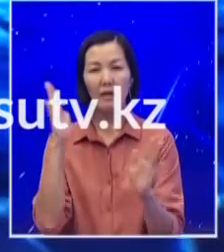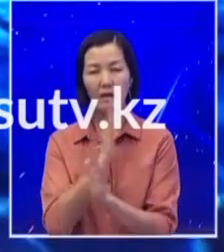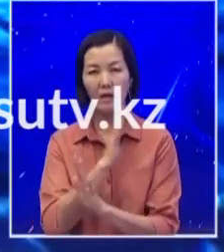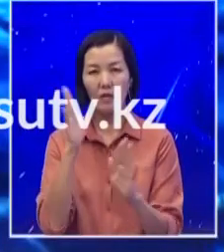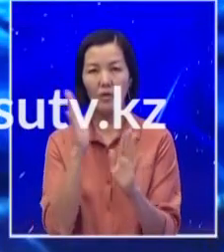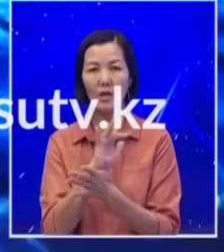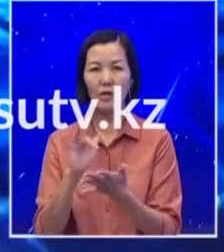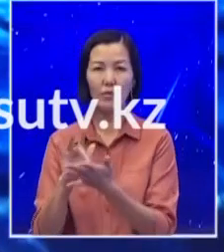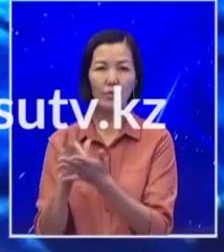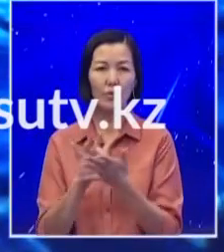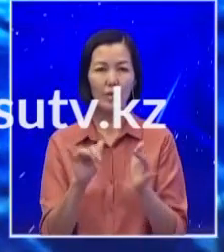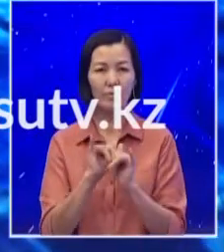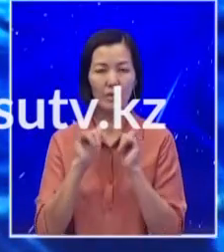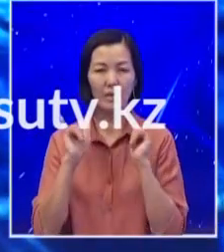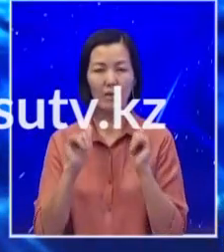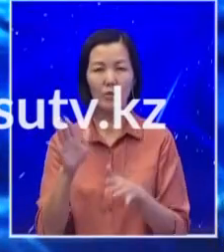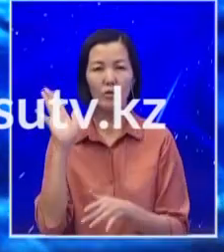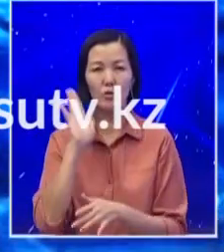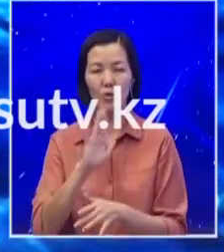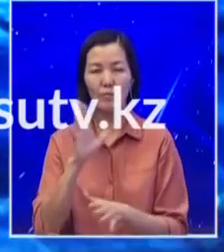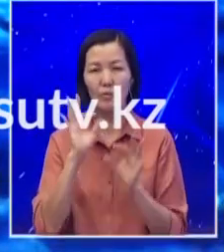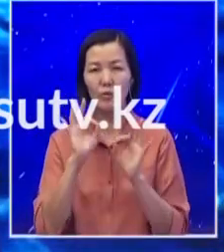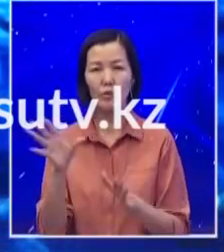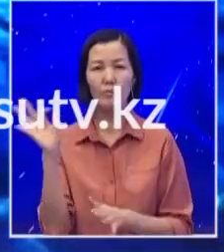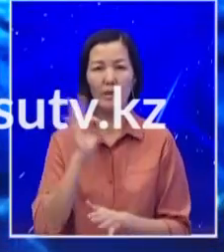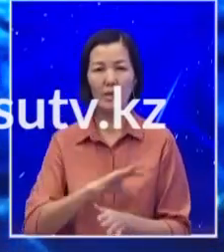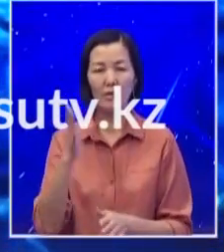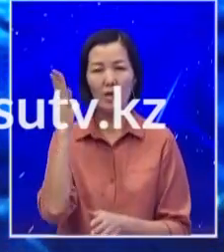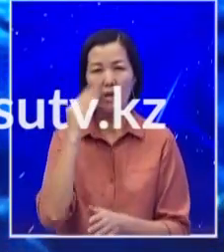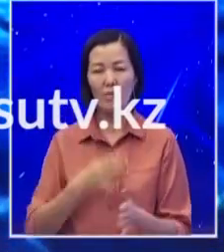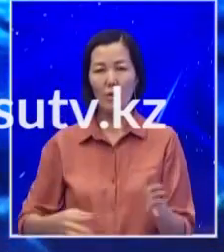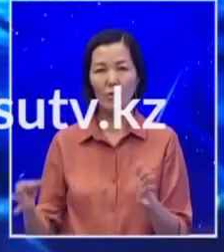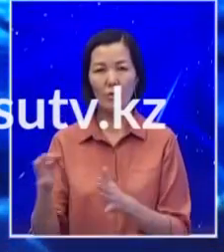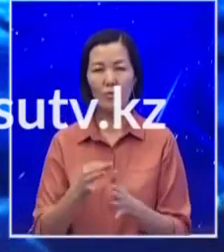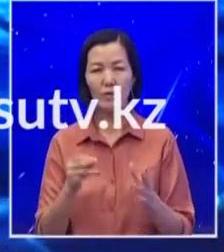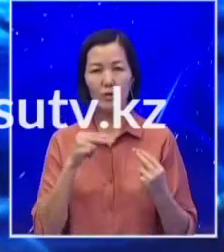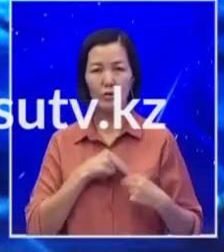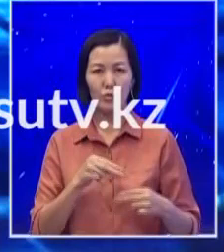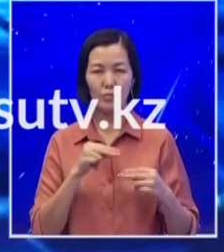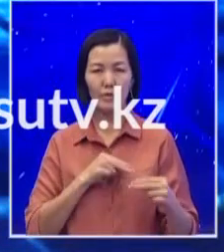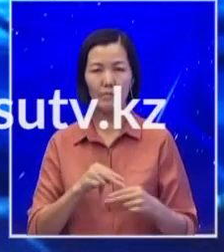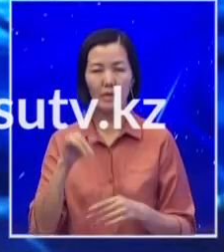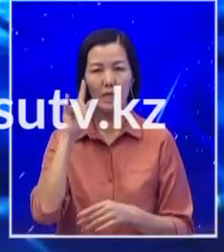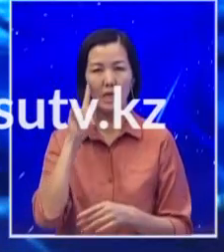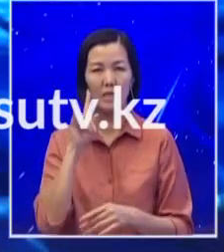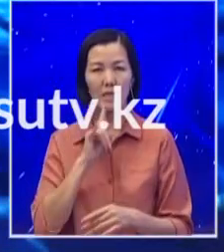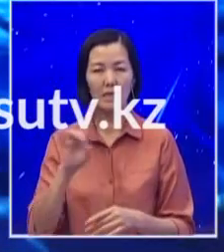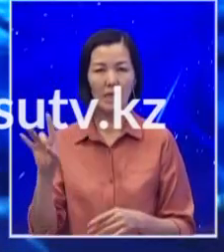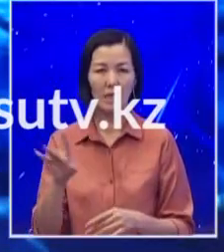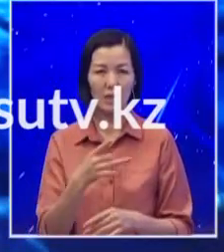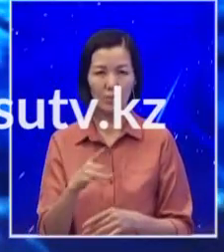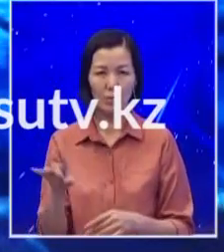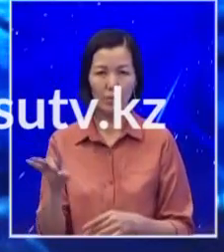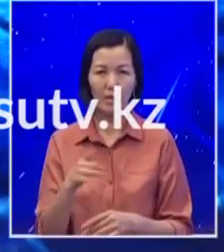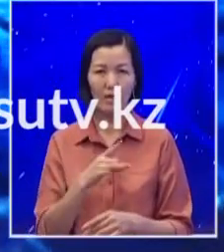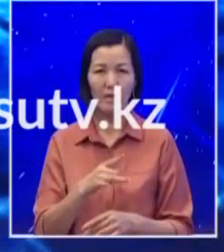Экологиялық туризмді дамыту, суармалы суды ұтымды пайдалану. Алматы облысына жұмыс сапарымен Қазақстан Республикасы экология, геология және